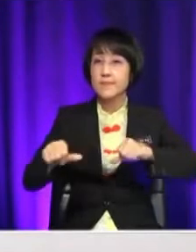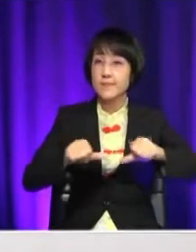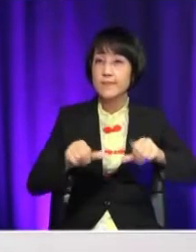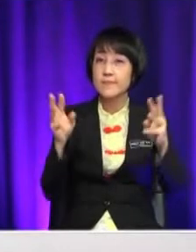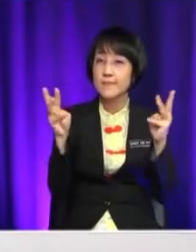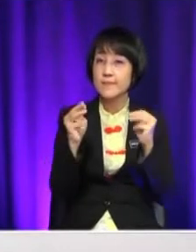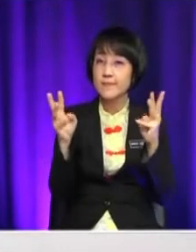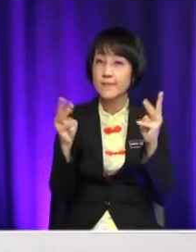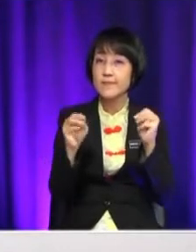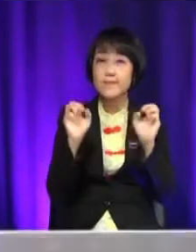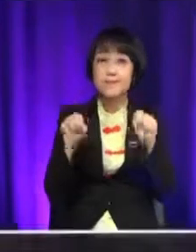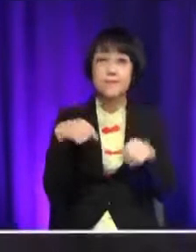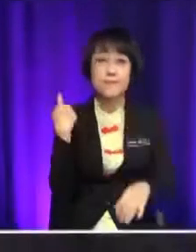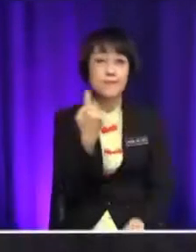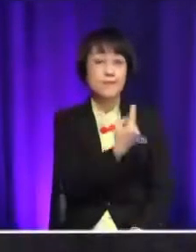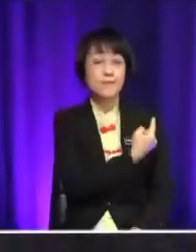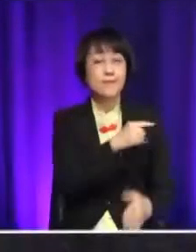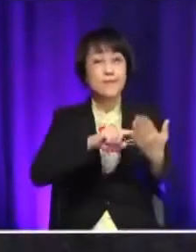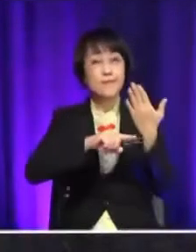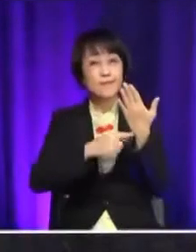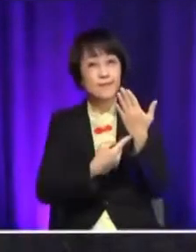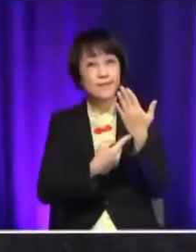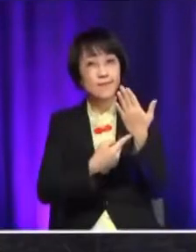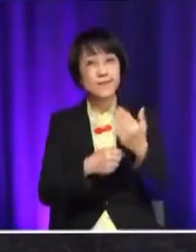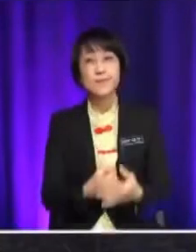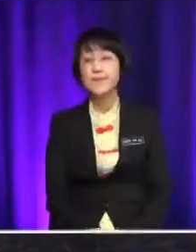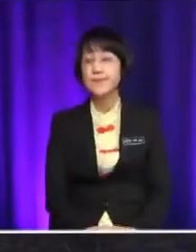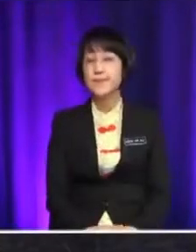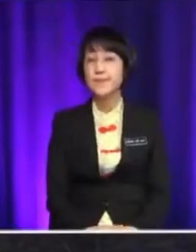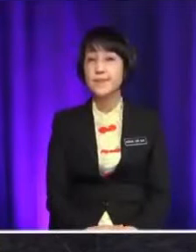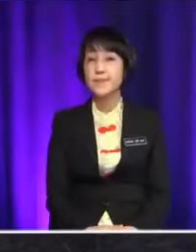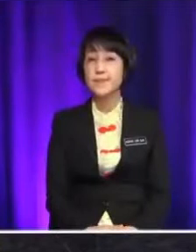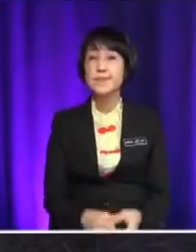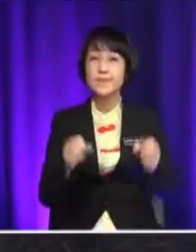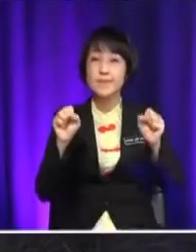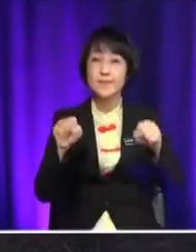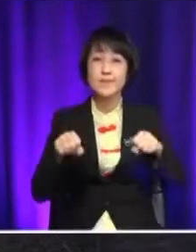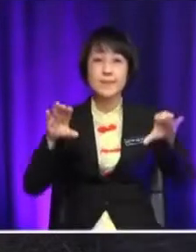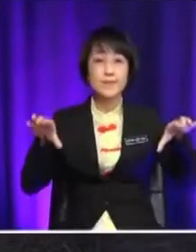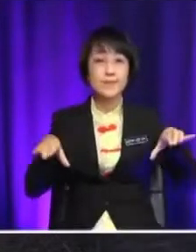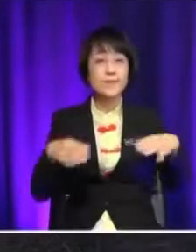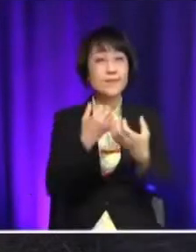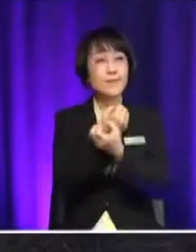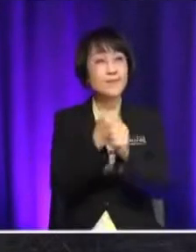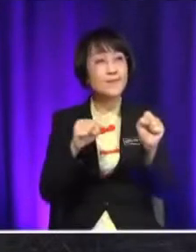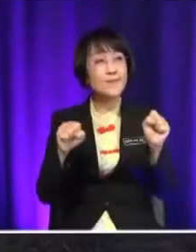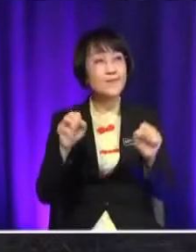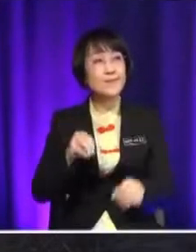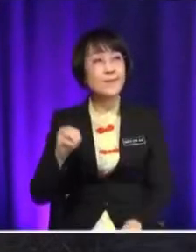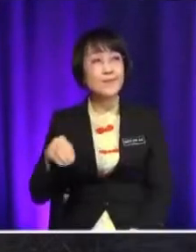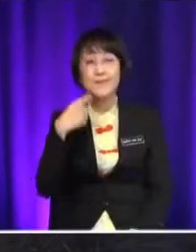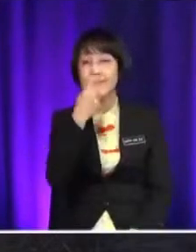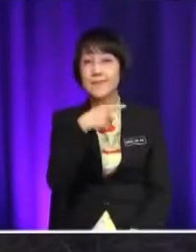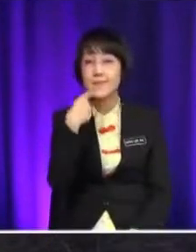Boleh kita mulakan, Mira? Boleh, cikgu. Okey, silakan anak-anak sekalian. Boleh buat persediaan. Siapa agaknya yang nak jadi pengerusi